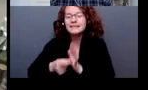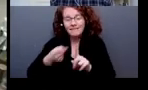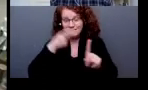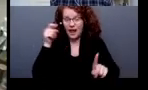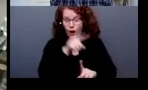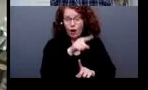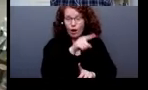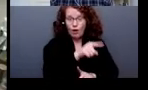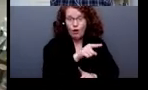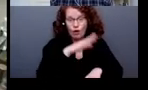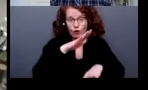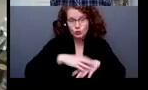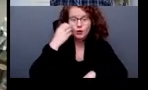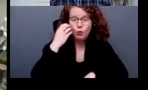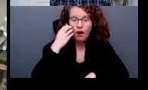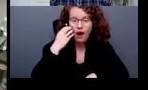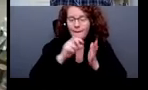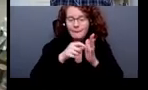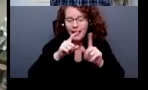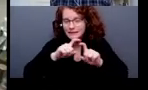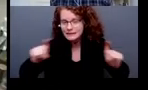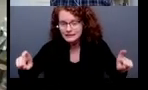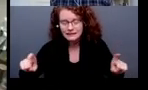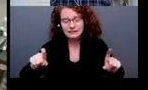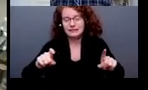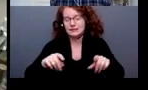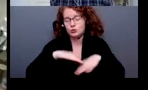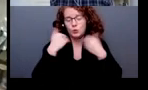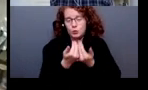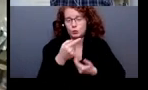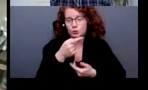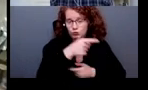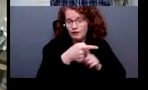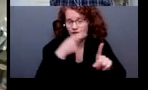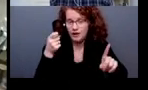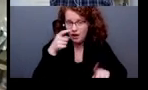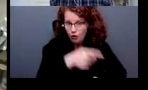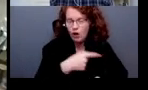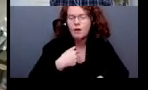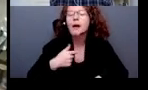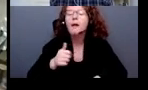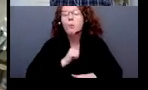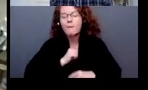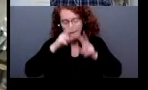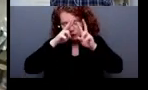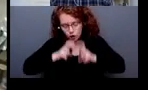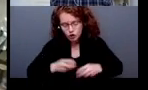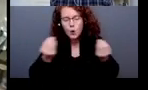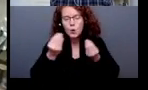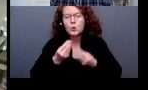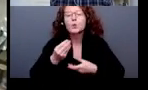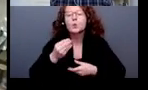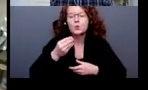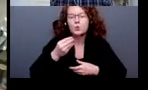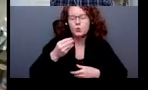de smartphones, et que d'un point de vue formel, même si notre enquête était strictement en Suisse, on a, au-delà des 16